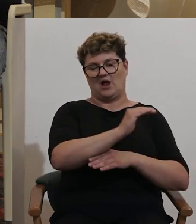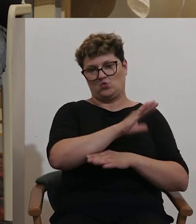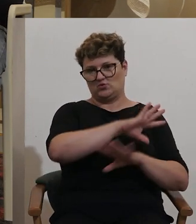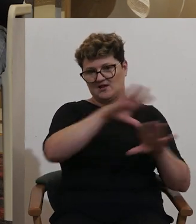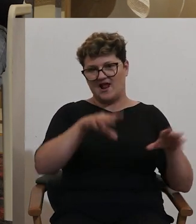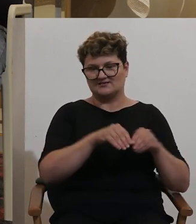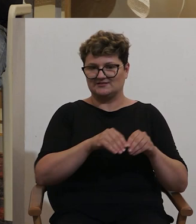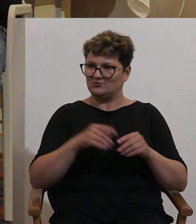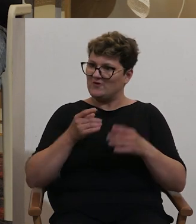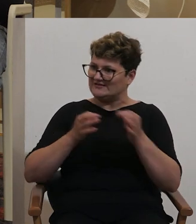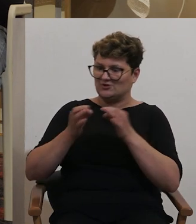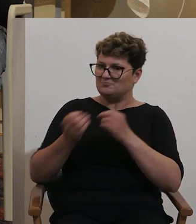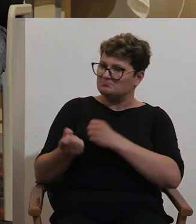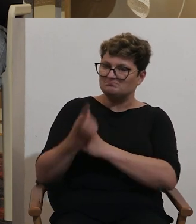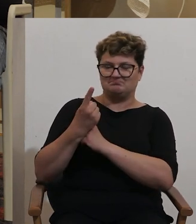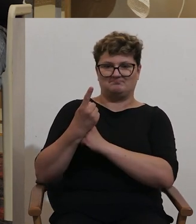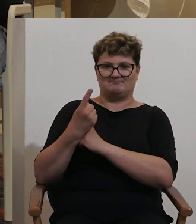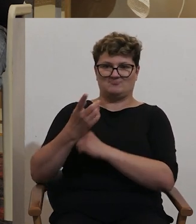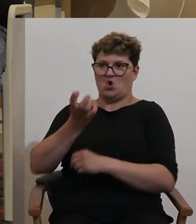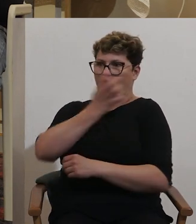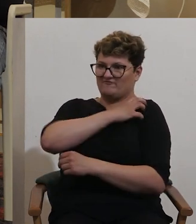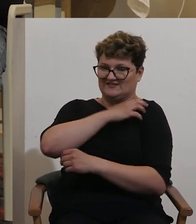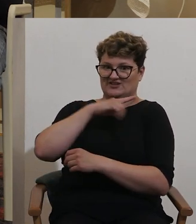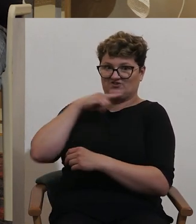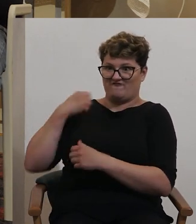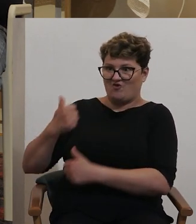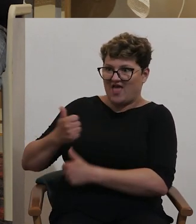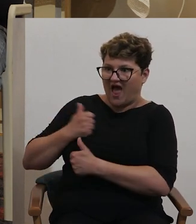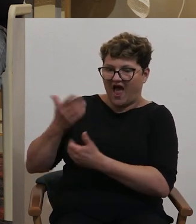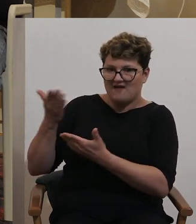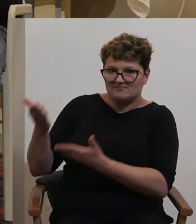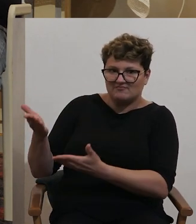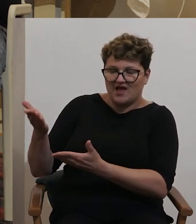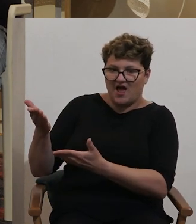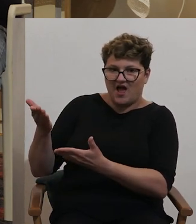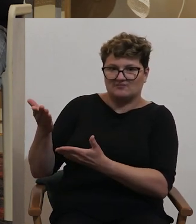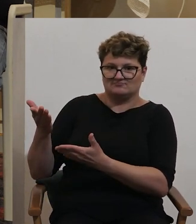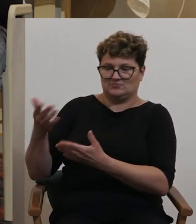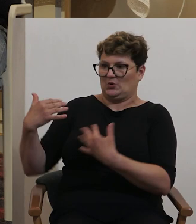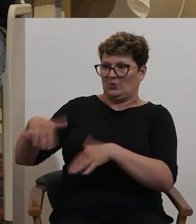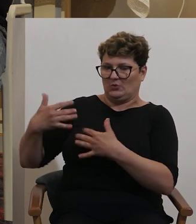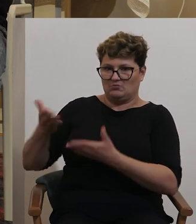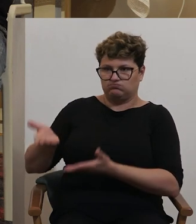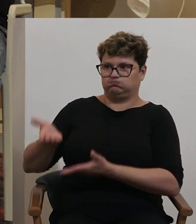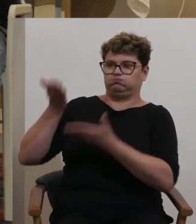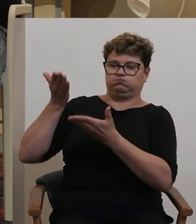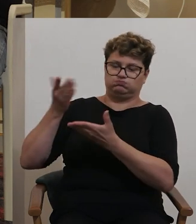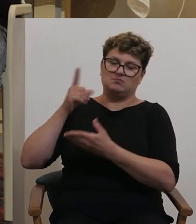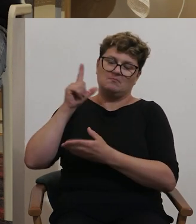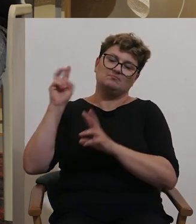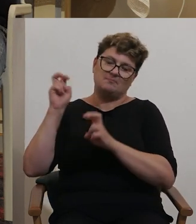też niejednoznaczna, gdzie oficer Armii Czerwonej, tak zwany POP, bo tutaj